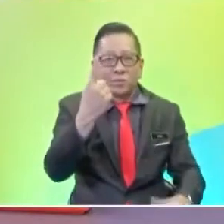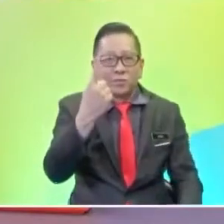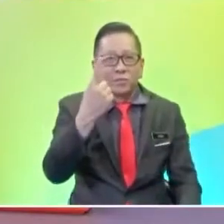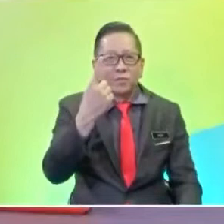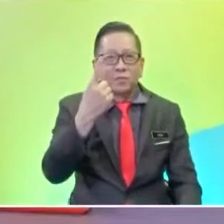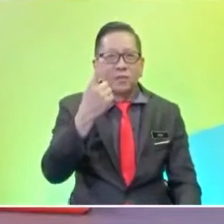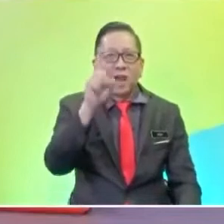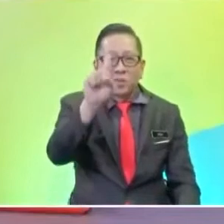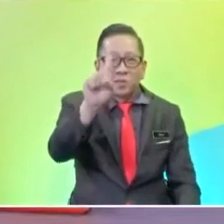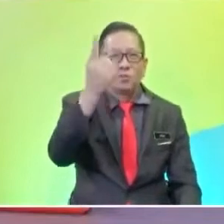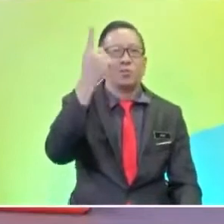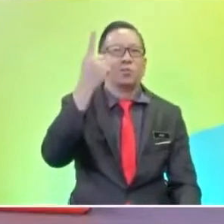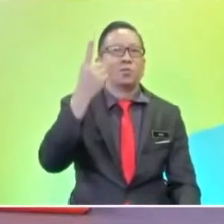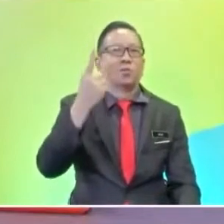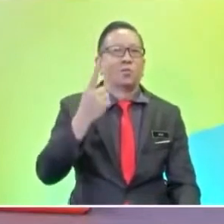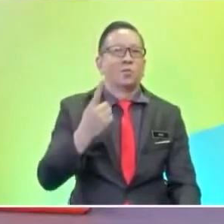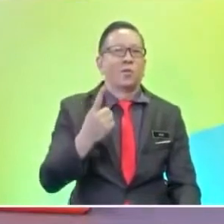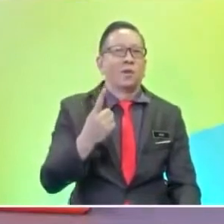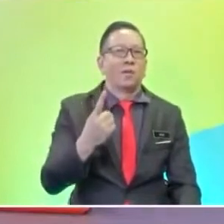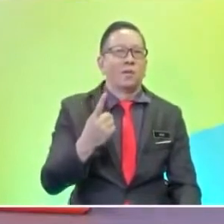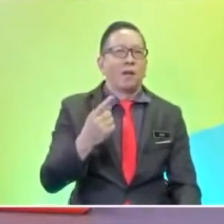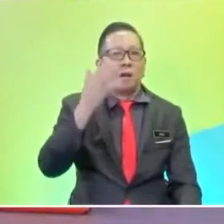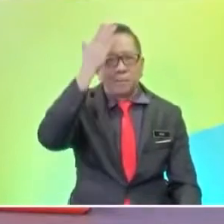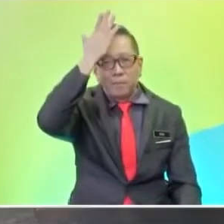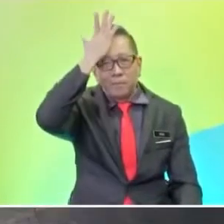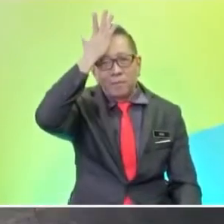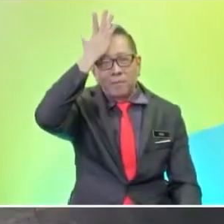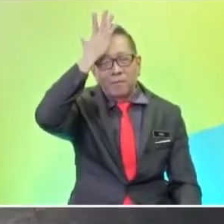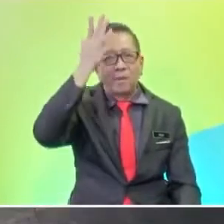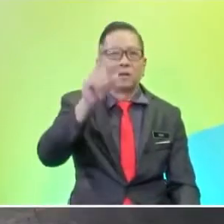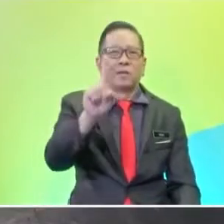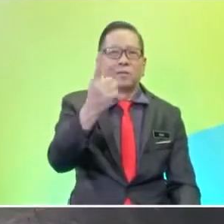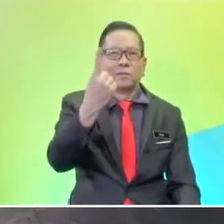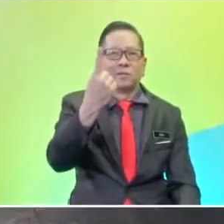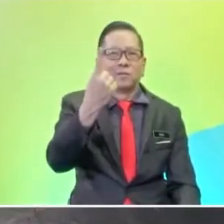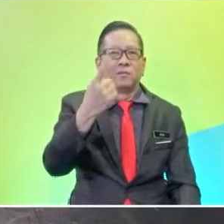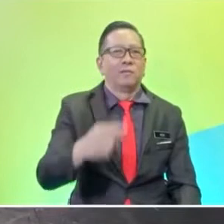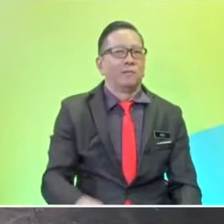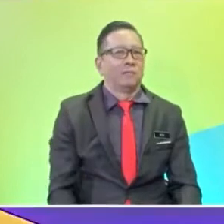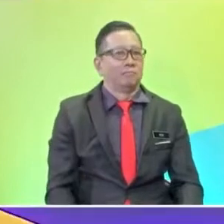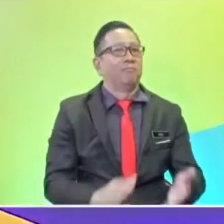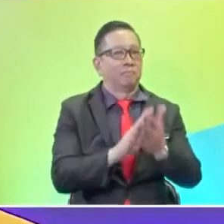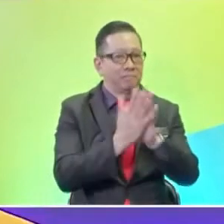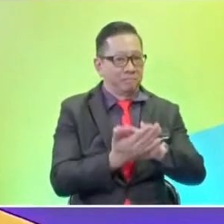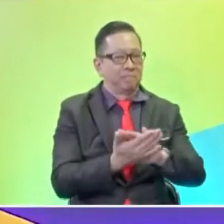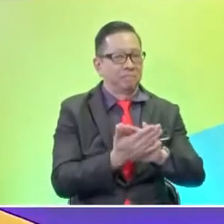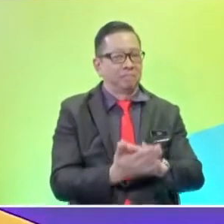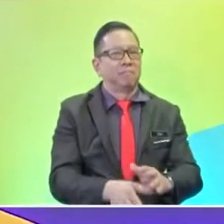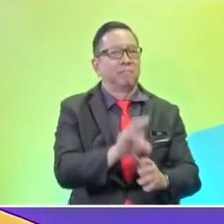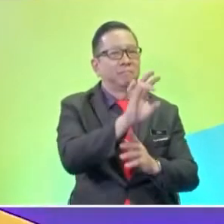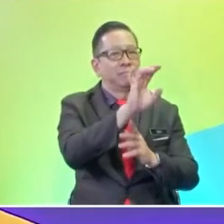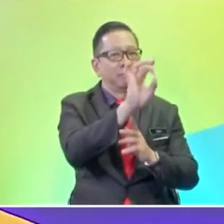tinggal satu alamak jadi ini bermakna 8